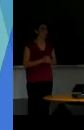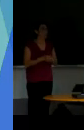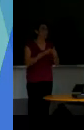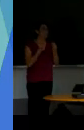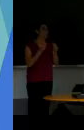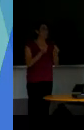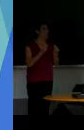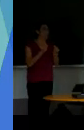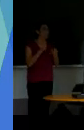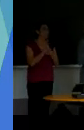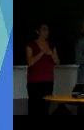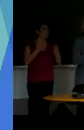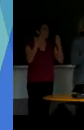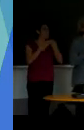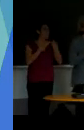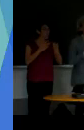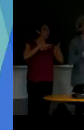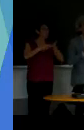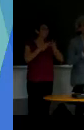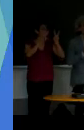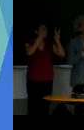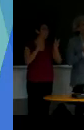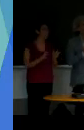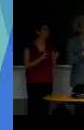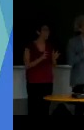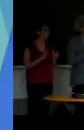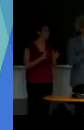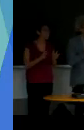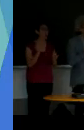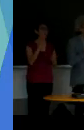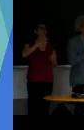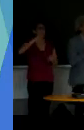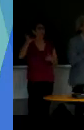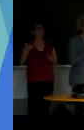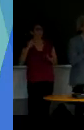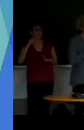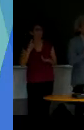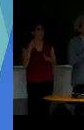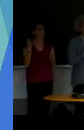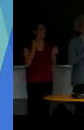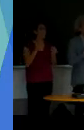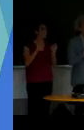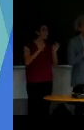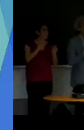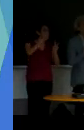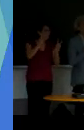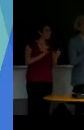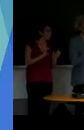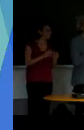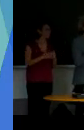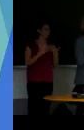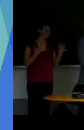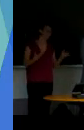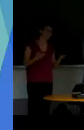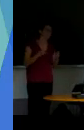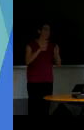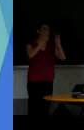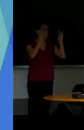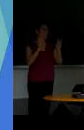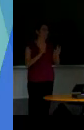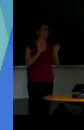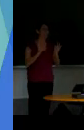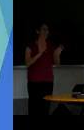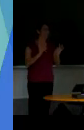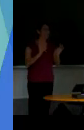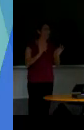senso studiare ingegneria elettronica e magari non qualcos'altro di magari limitrofo? Perché l'ingegneria elettronica è pervasiva,